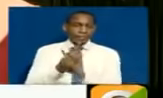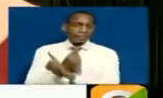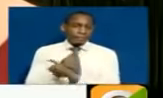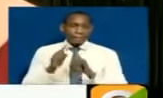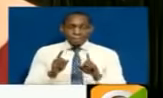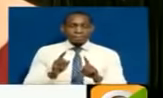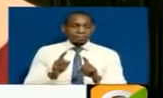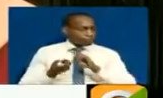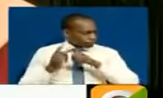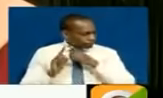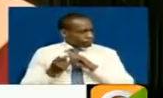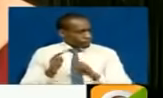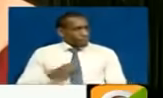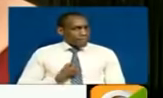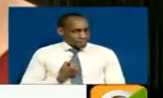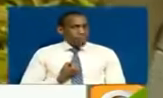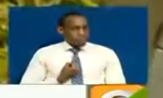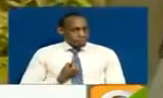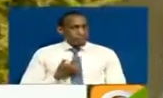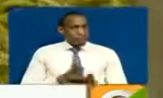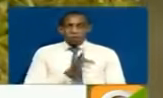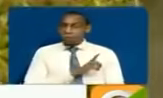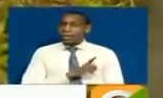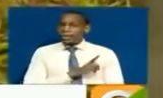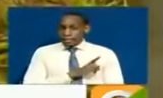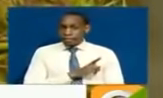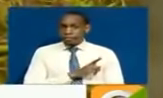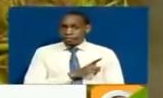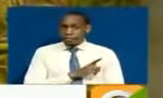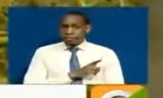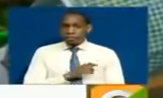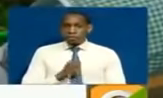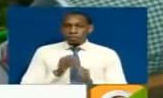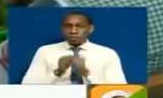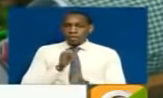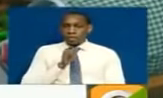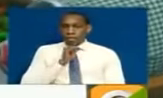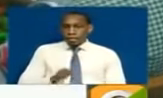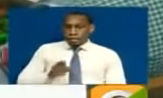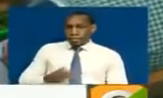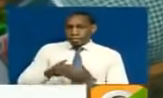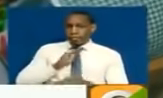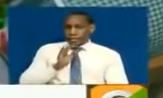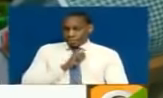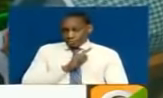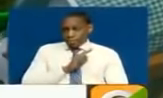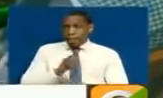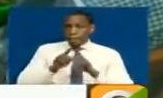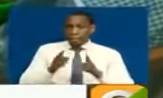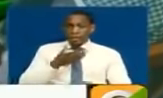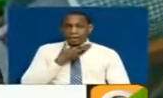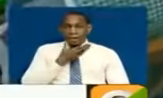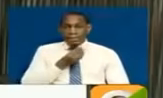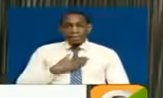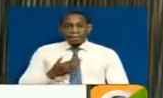Lakini nikakuja nikafikiria, kwa sababu mimi nilikuwa na bahati, nilikuwa na nyanyangu kabla afe. Na pia